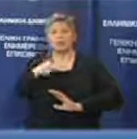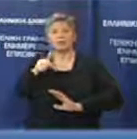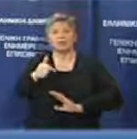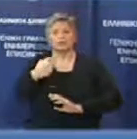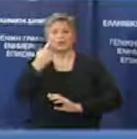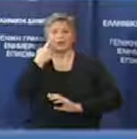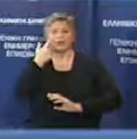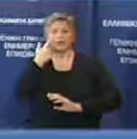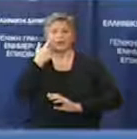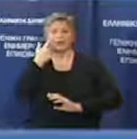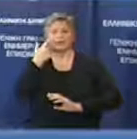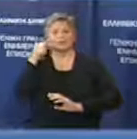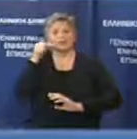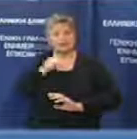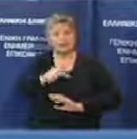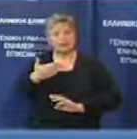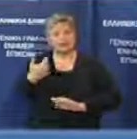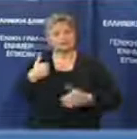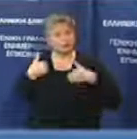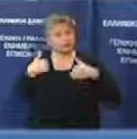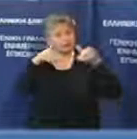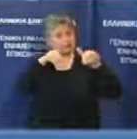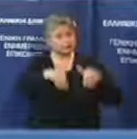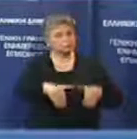πολιτικού χώρου, το οποίο γίνεται από εμάς σεβαστό.